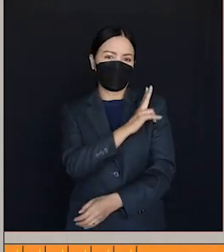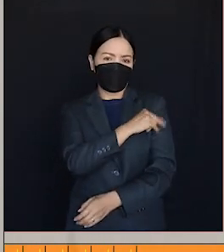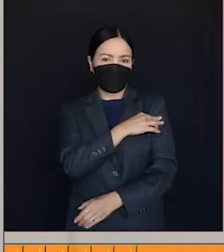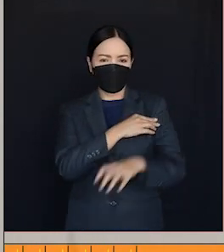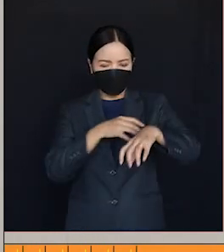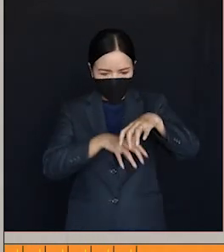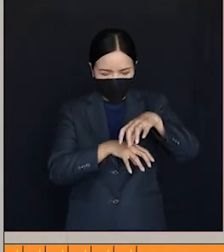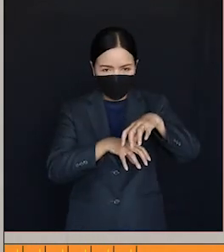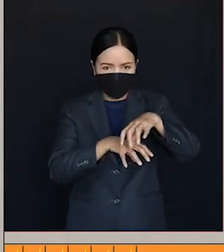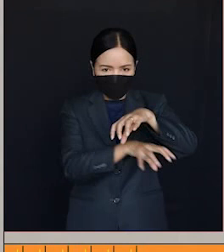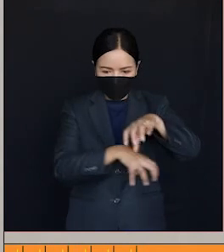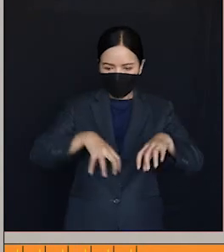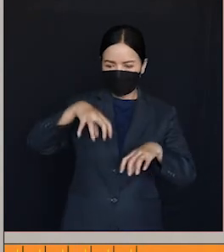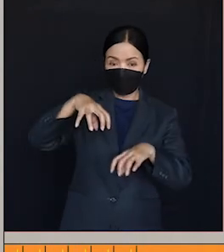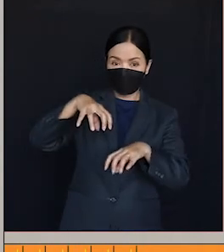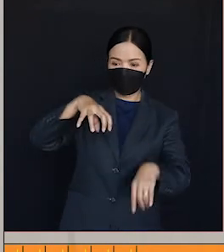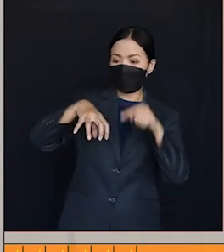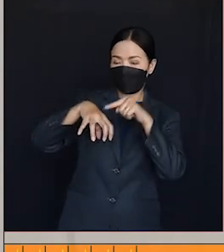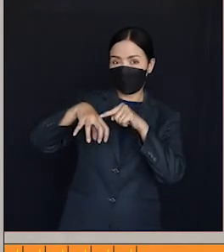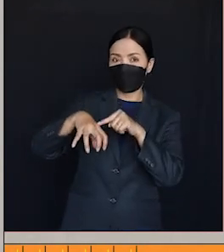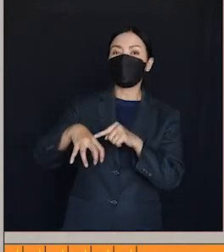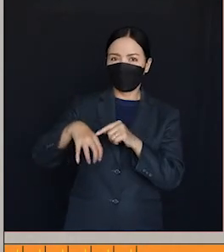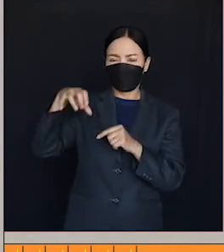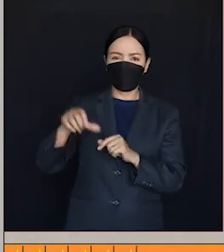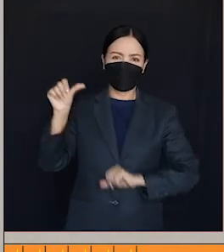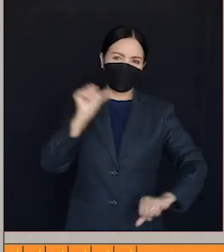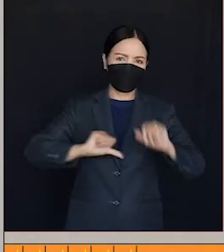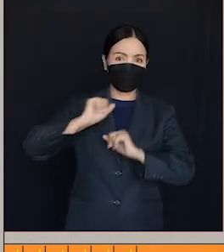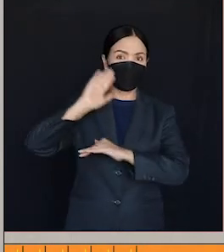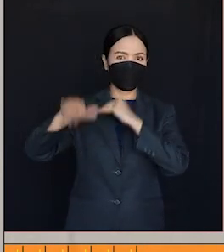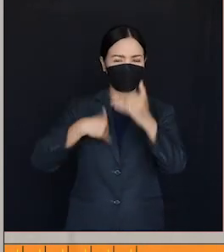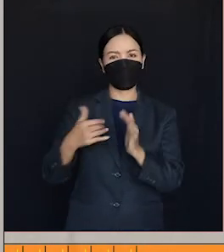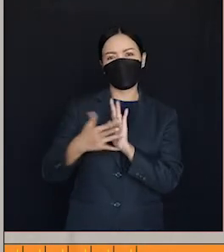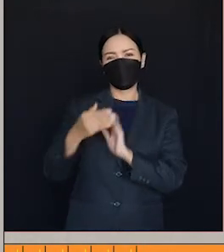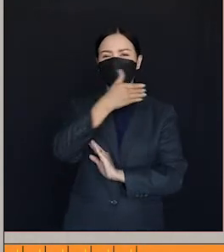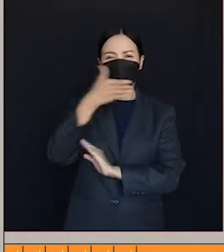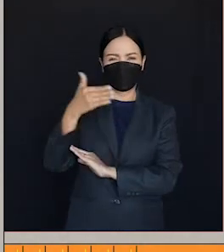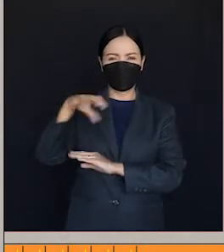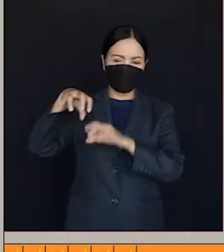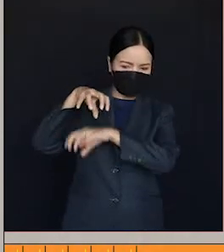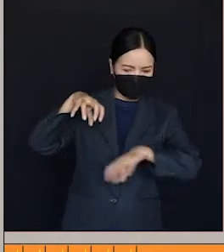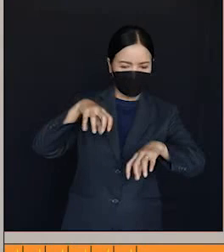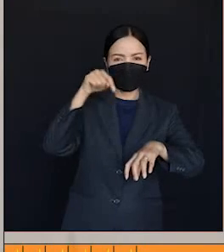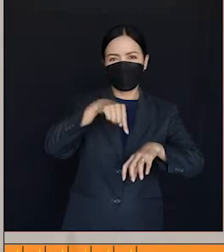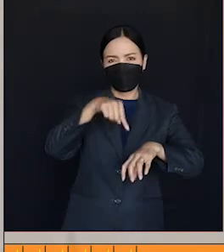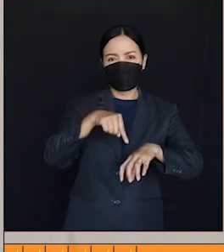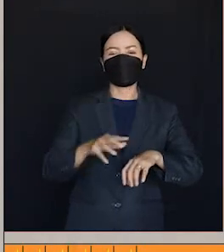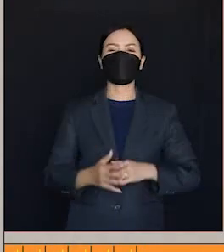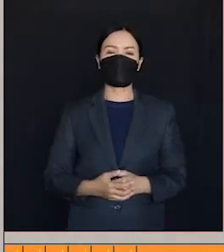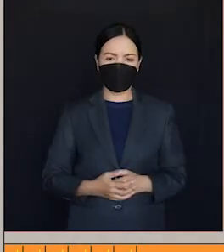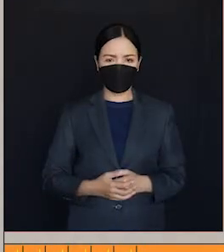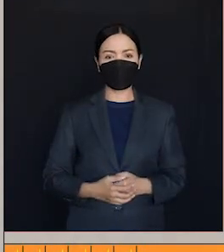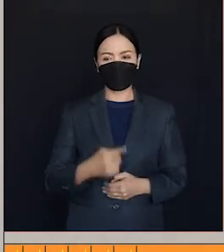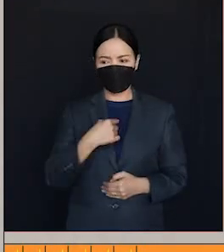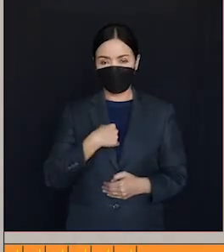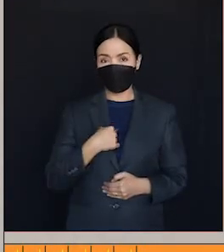สวทช.หรือสำนักงานพัฒนาวิทยาศาสตร์และเทคโนโลยีแห่งชาติค่ะ โอเควันนี้ค่ะทั้